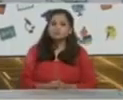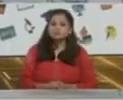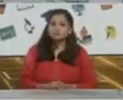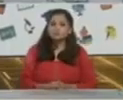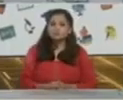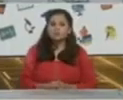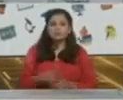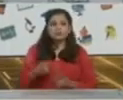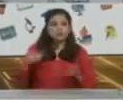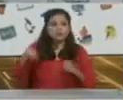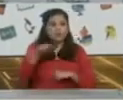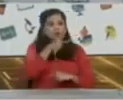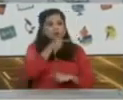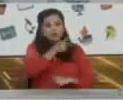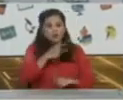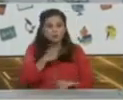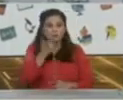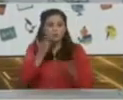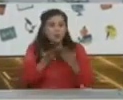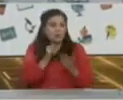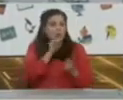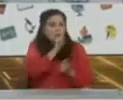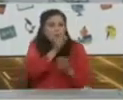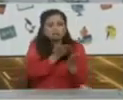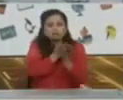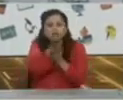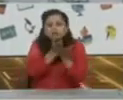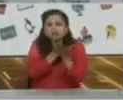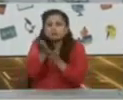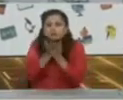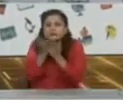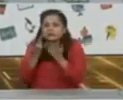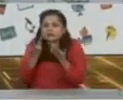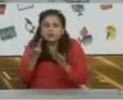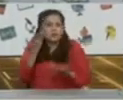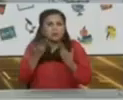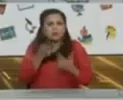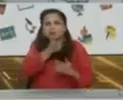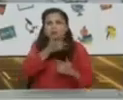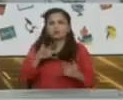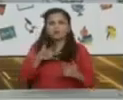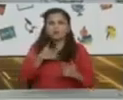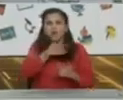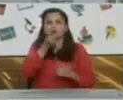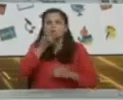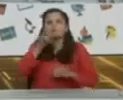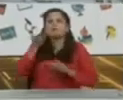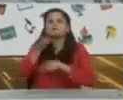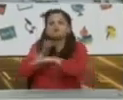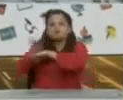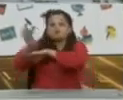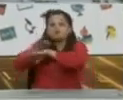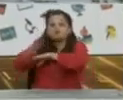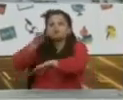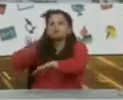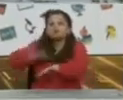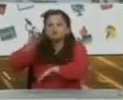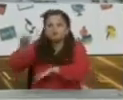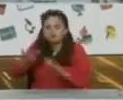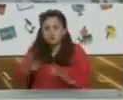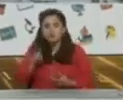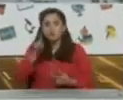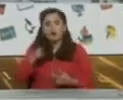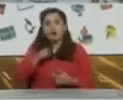उनके कहने का तरीका भले ऐसा होता है कि वो आपको सलाह दे रहे हैं, लेकिन मन